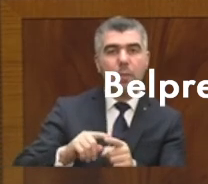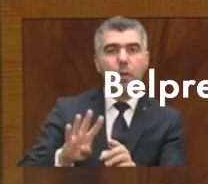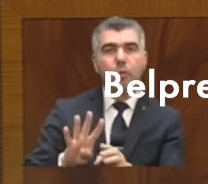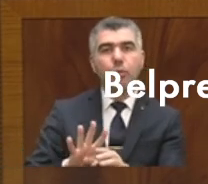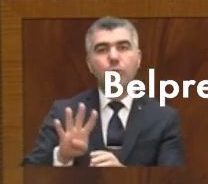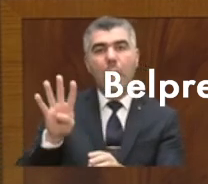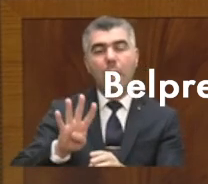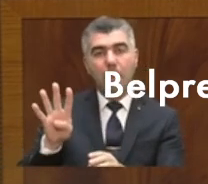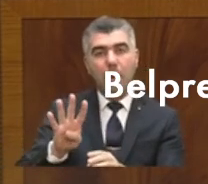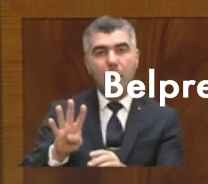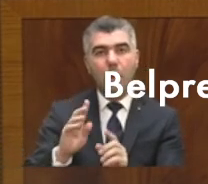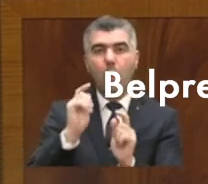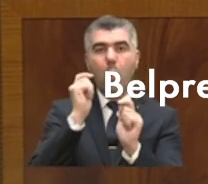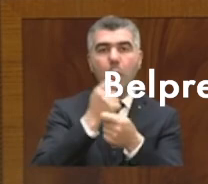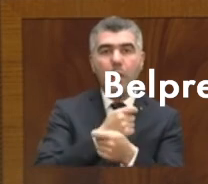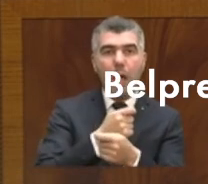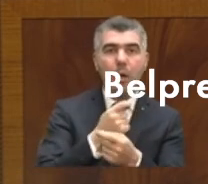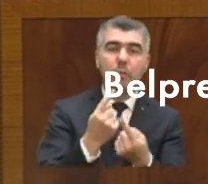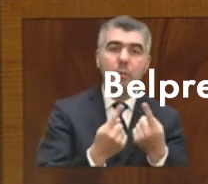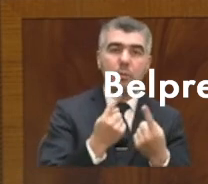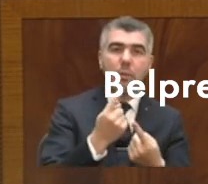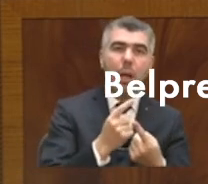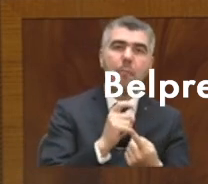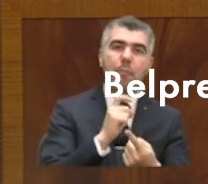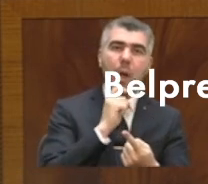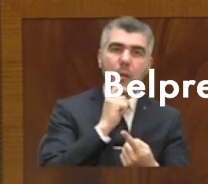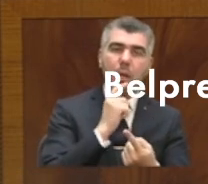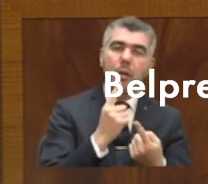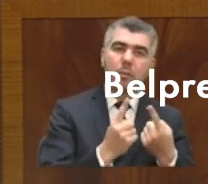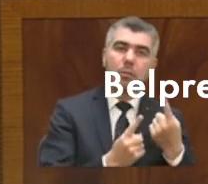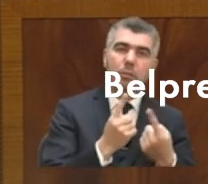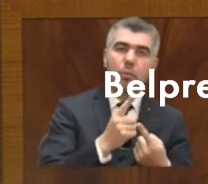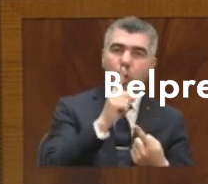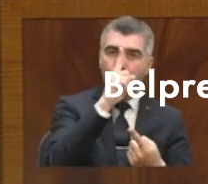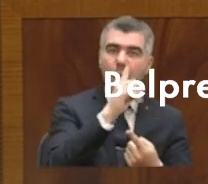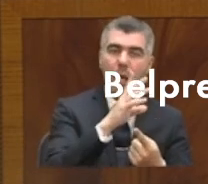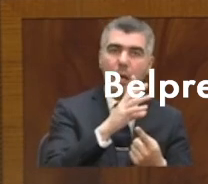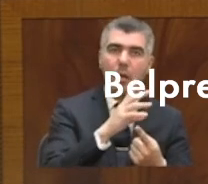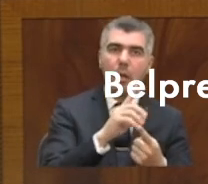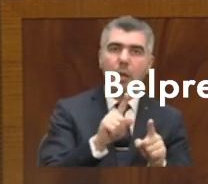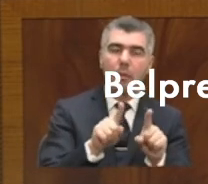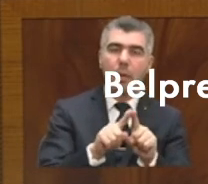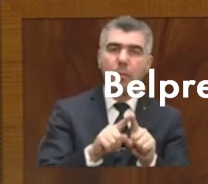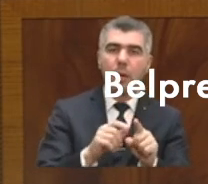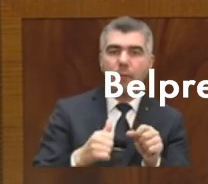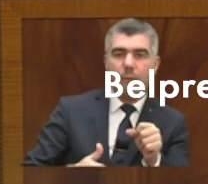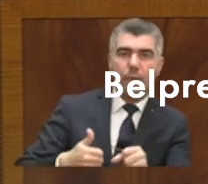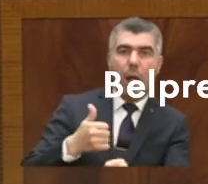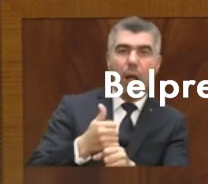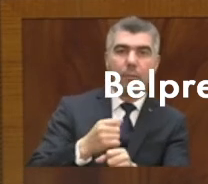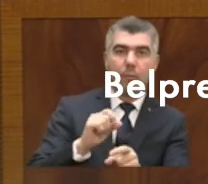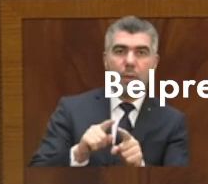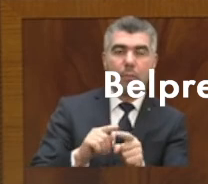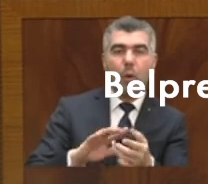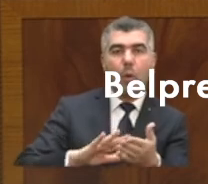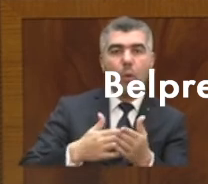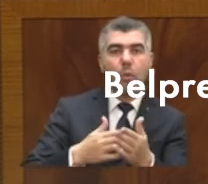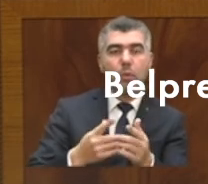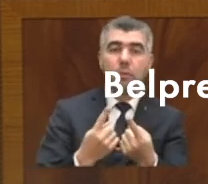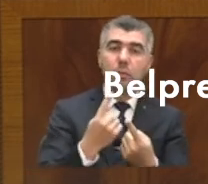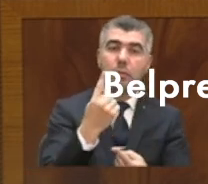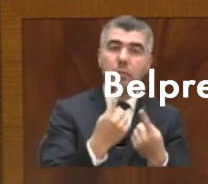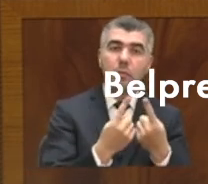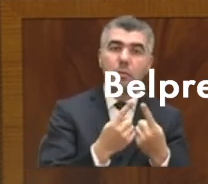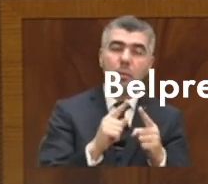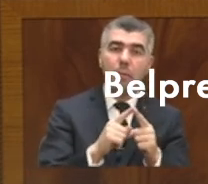الشمالية اللي هي في الواقع باقي عندنا إمكانيات اللي يمكن إن شاء الله نوصلوا آخر السنة، ولكن حسب التطورات